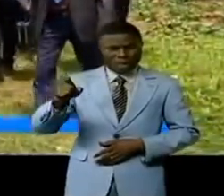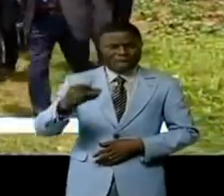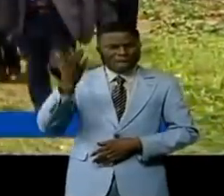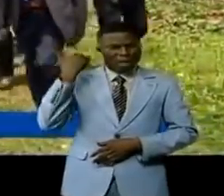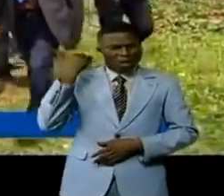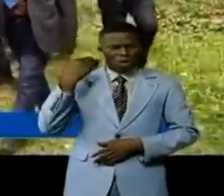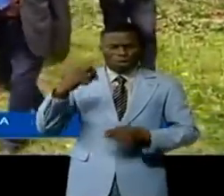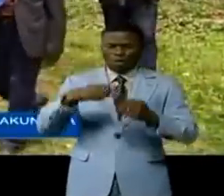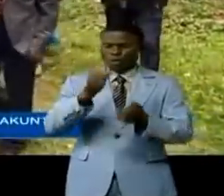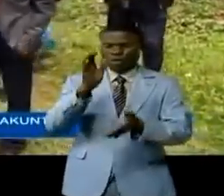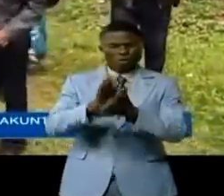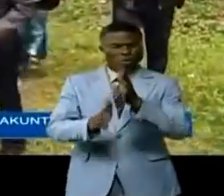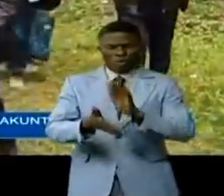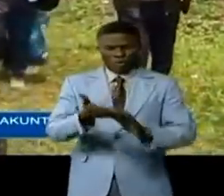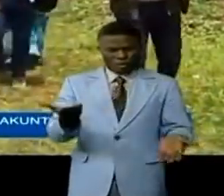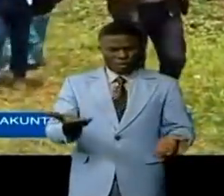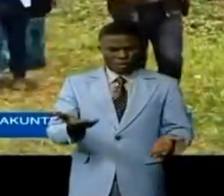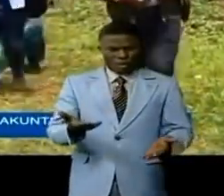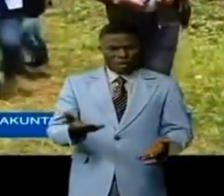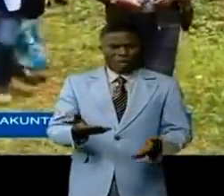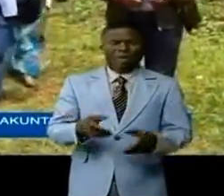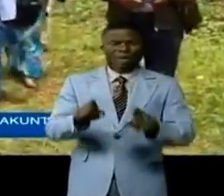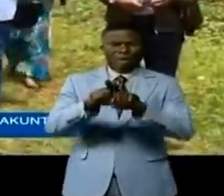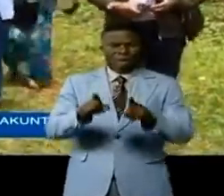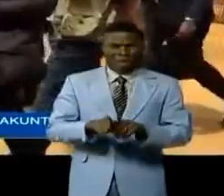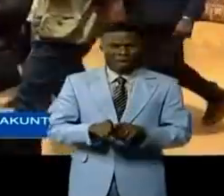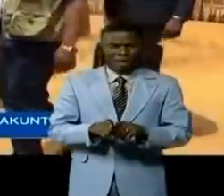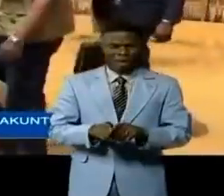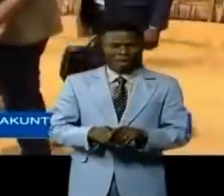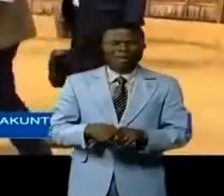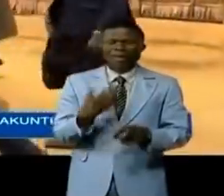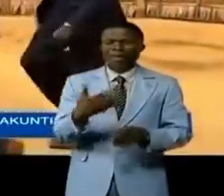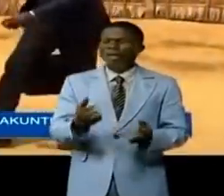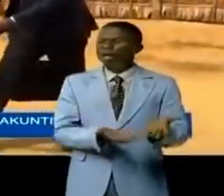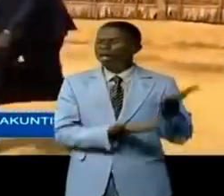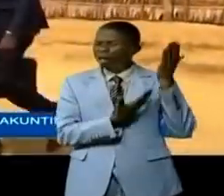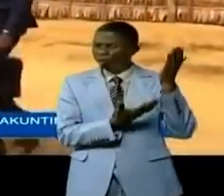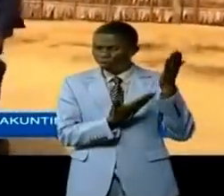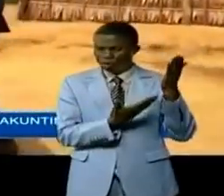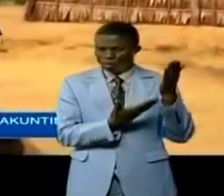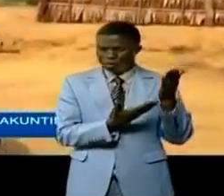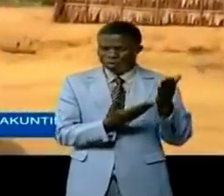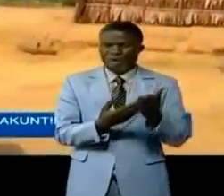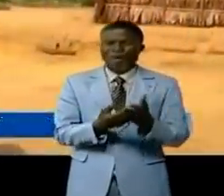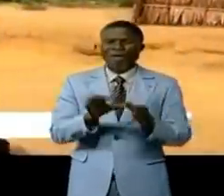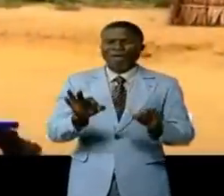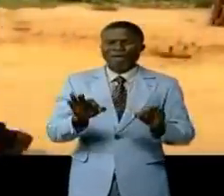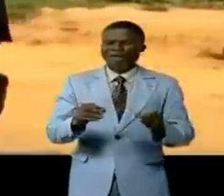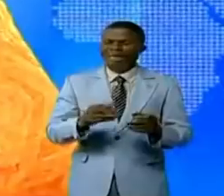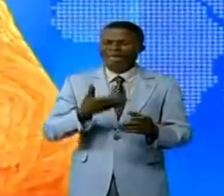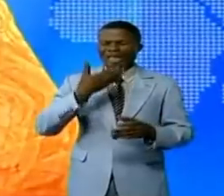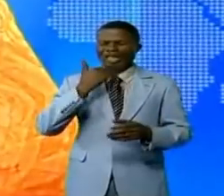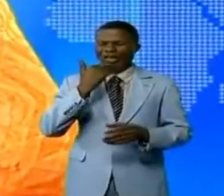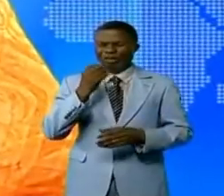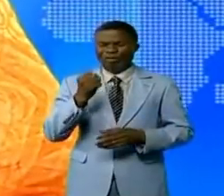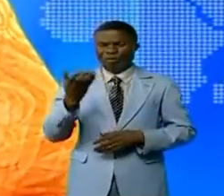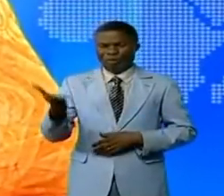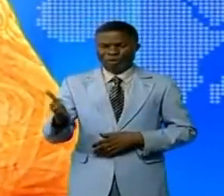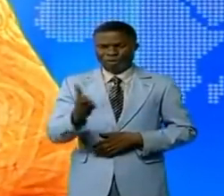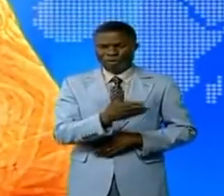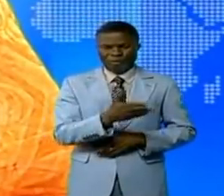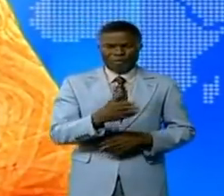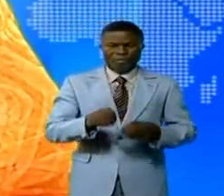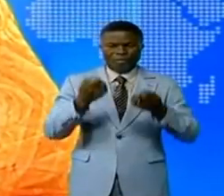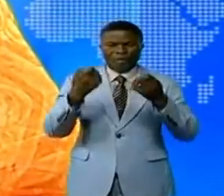tout, paradoxalement, recèle d'énormes potentialités et ressources naturelles. Les